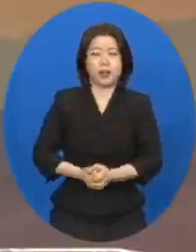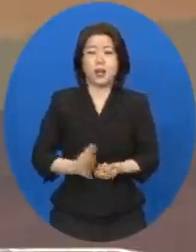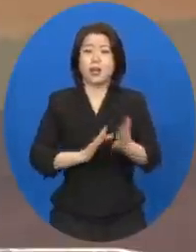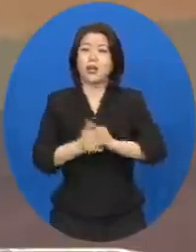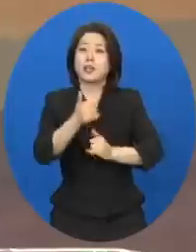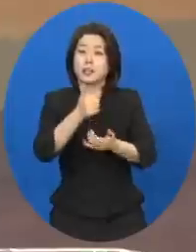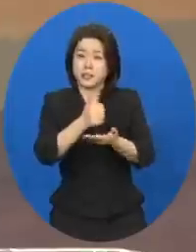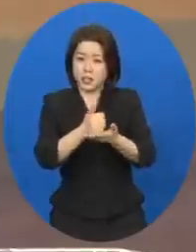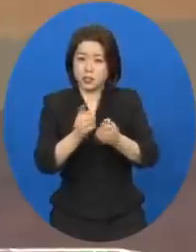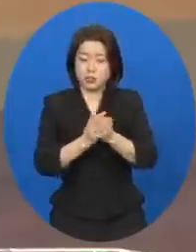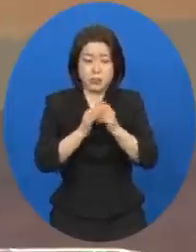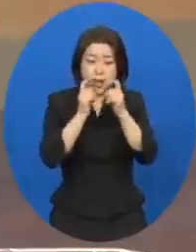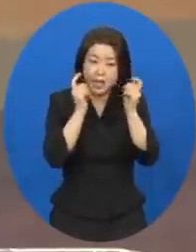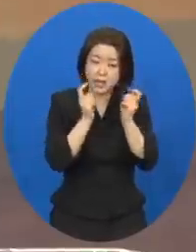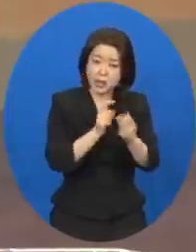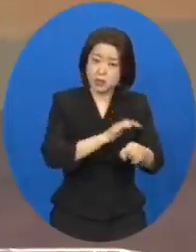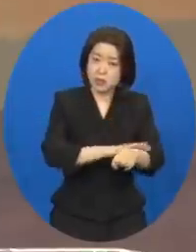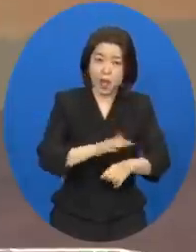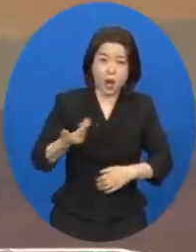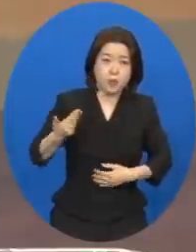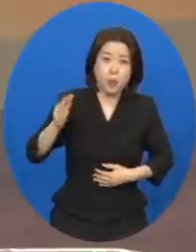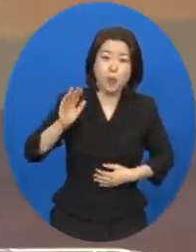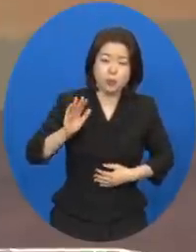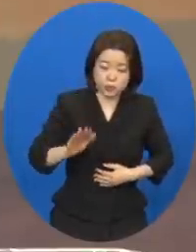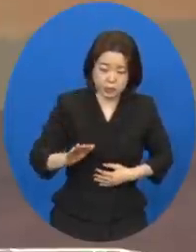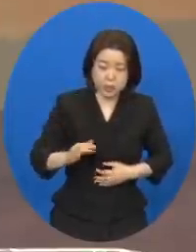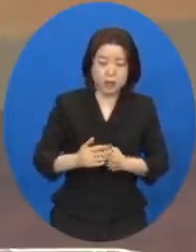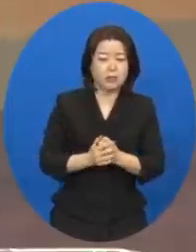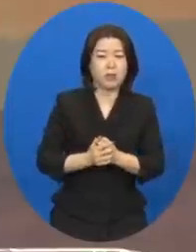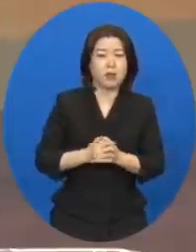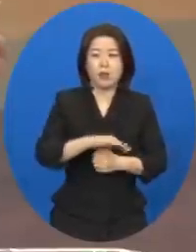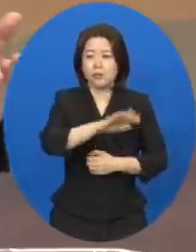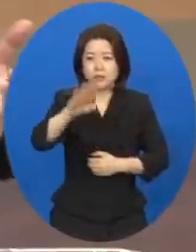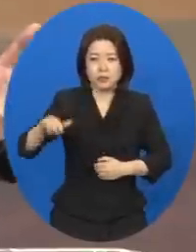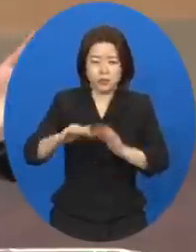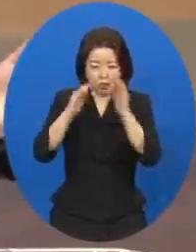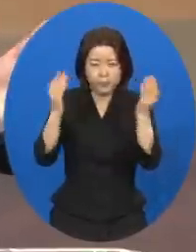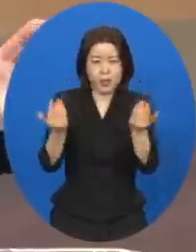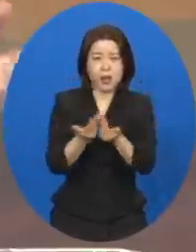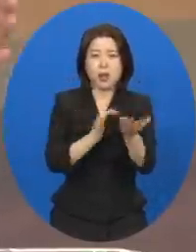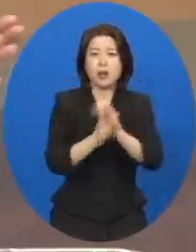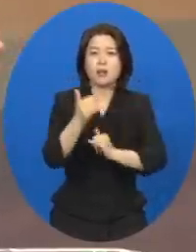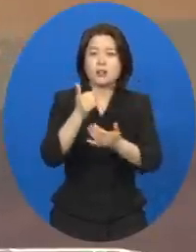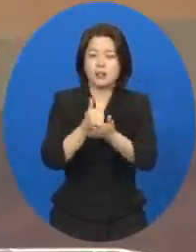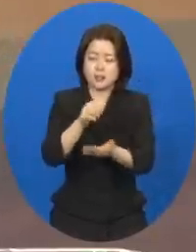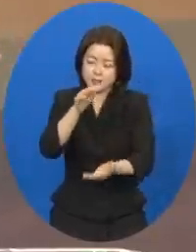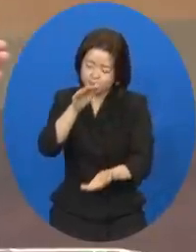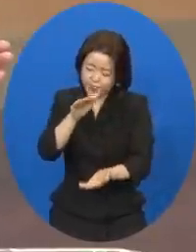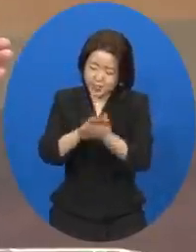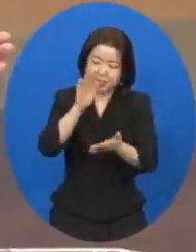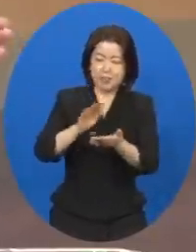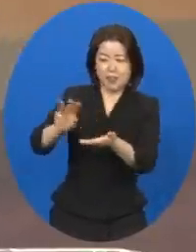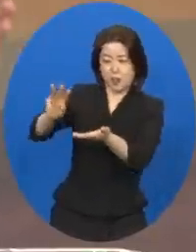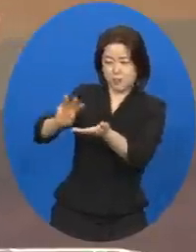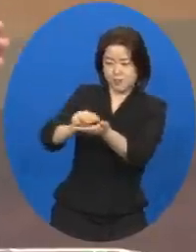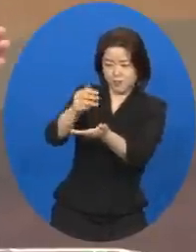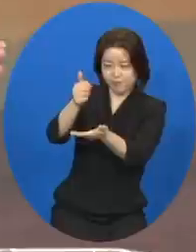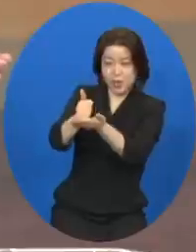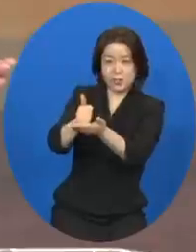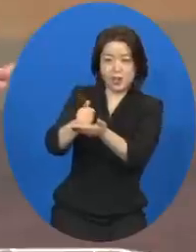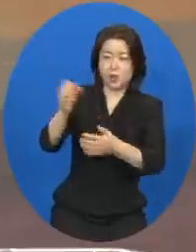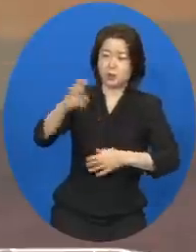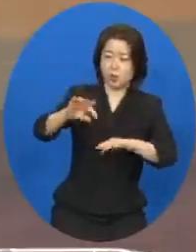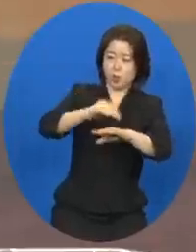예수님을 개인적으로 잘 알지 못하는 사람들조차도 예수님을 그렇게 뜨겁게 메시아로